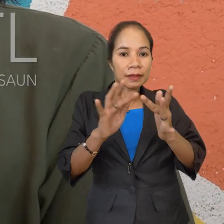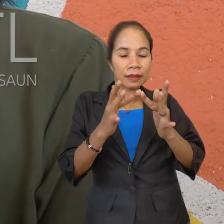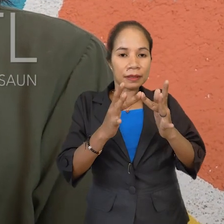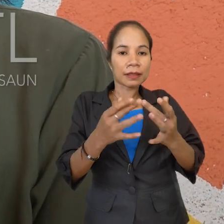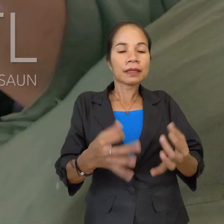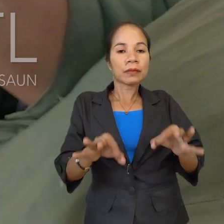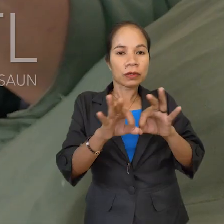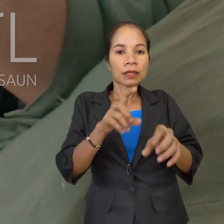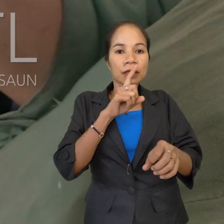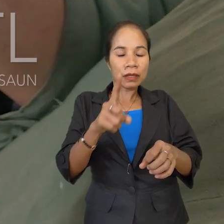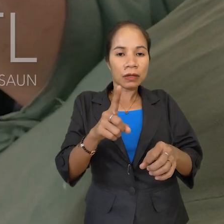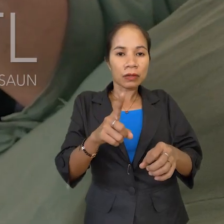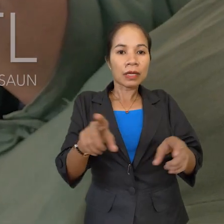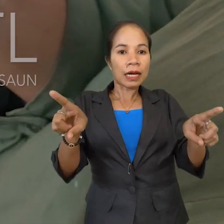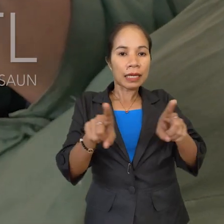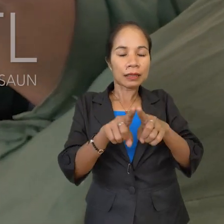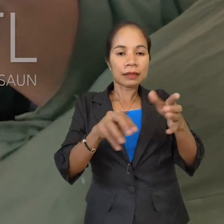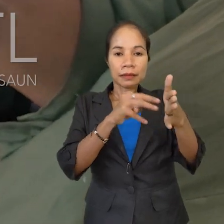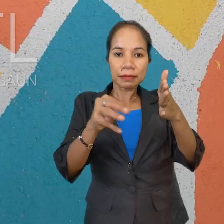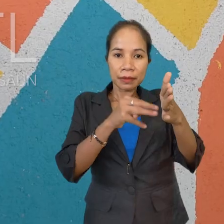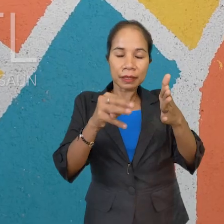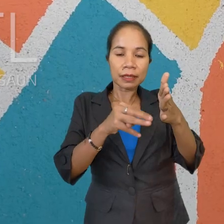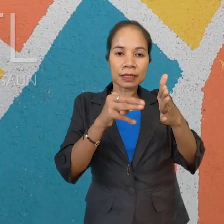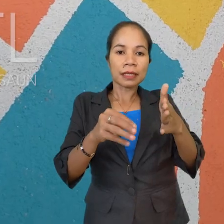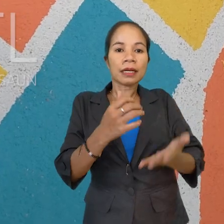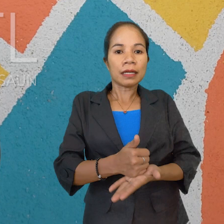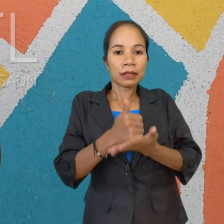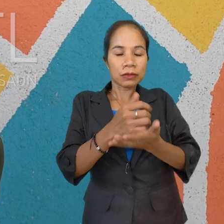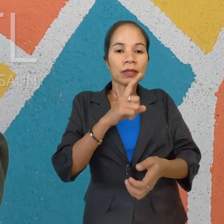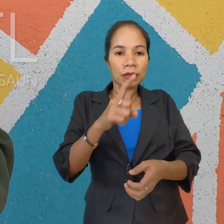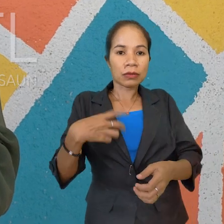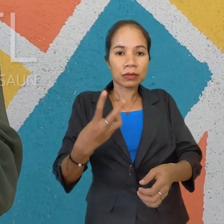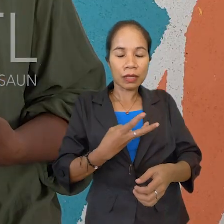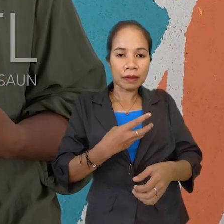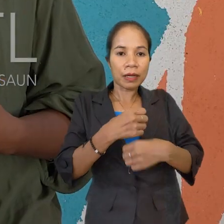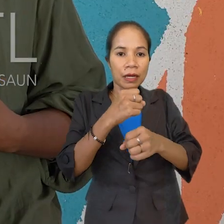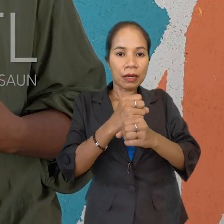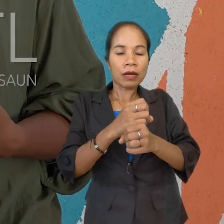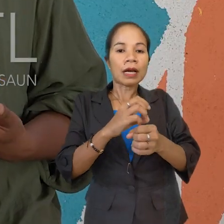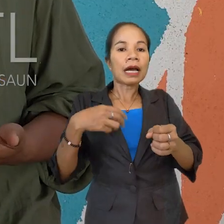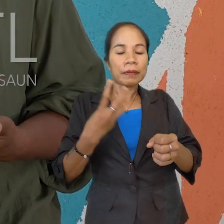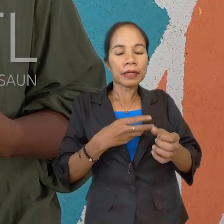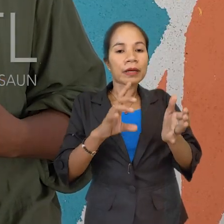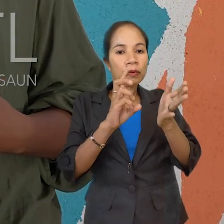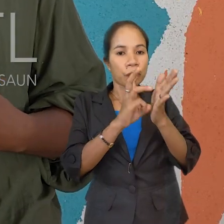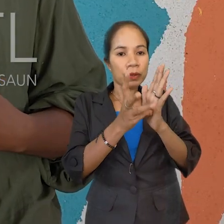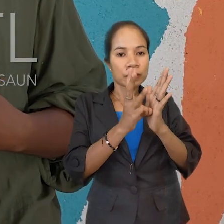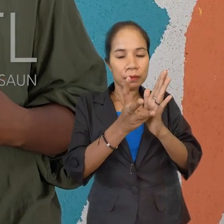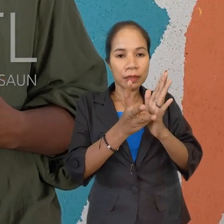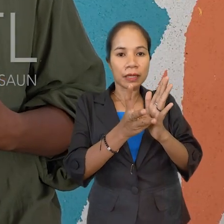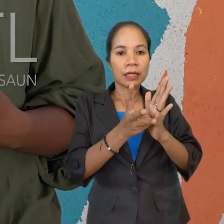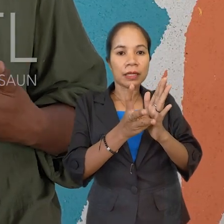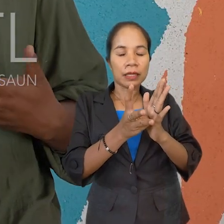digitalisasaun ne important tebes ne sa media sosial idene azure tebes ami mikria amne website amne pagina